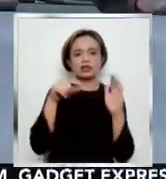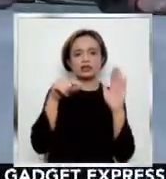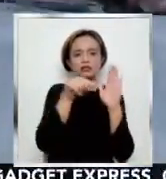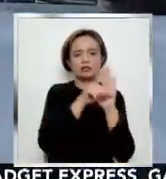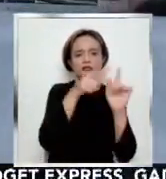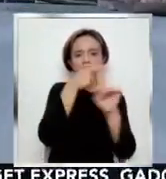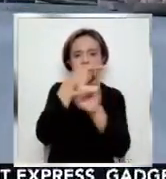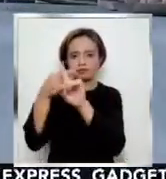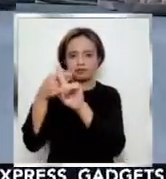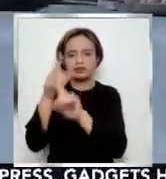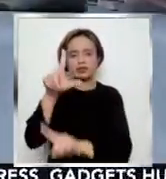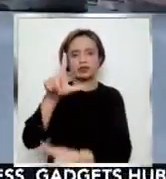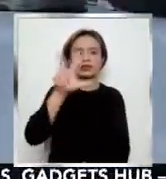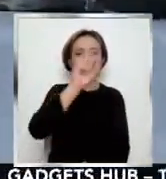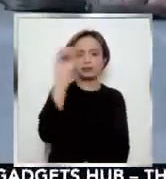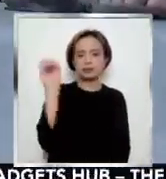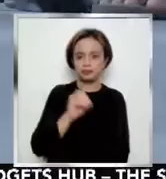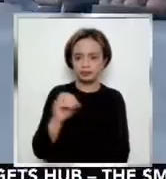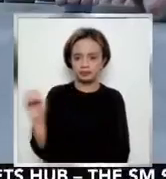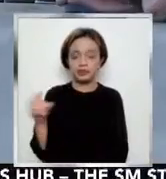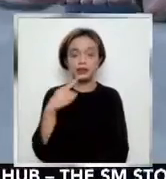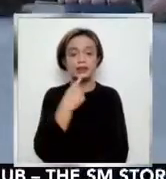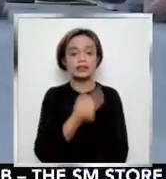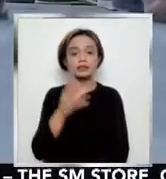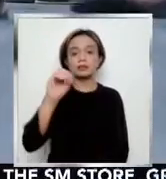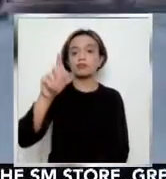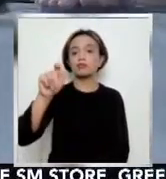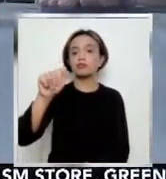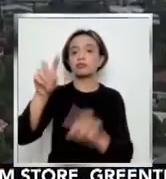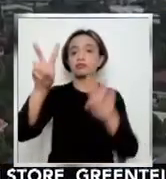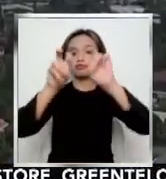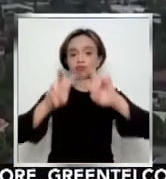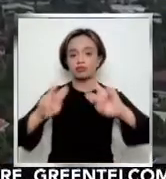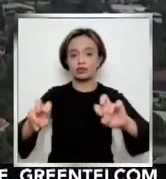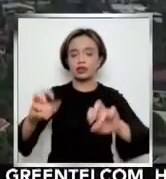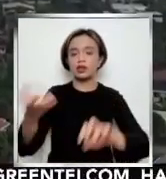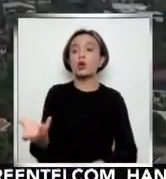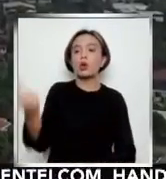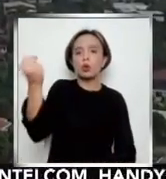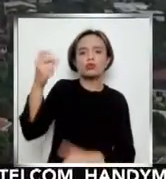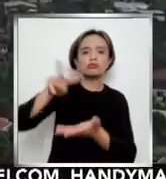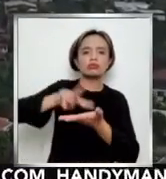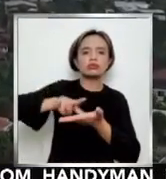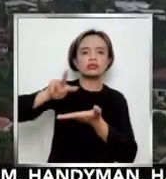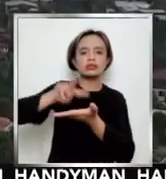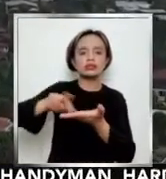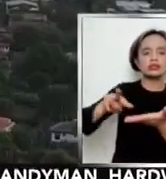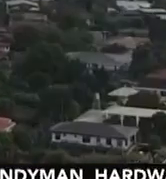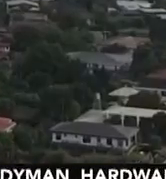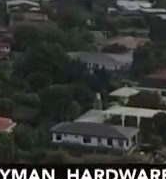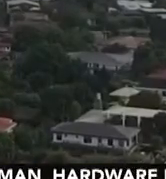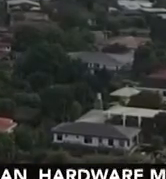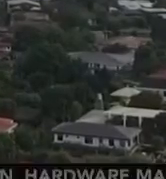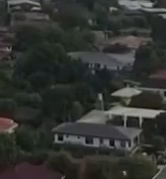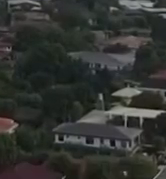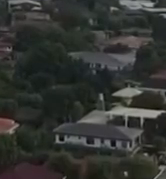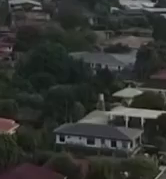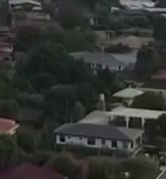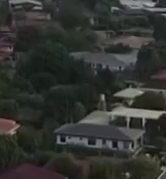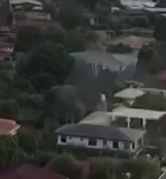3%. Ayon po sa Okta Research, sariling kusa nila ang survey at hindi umano kinomisyon.